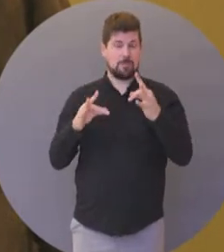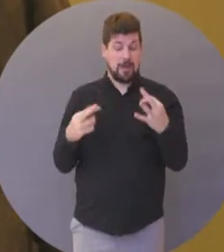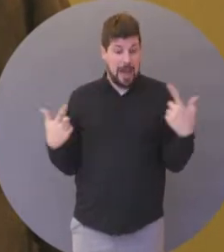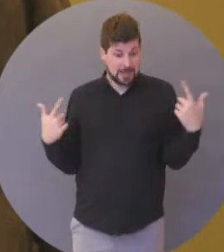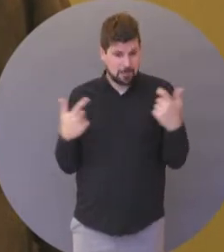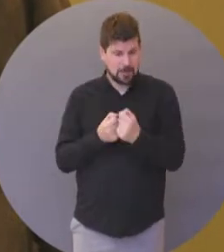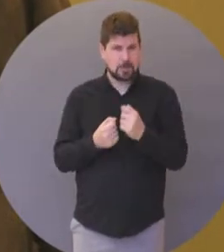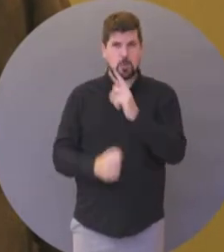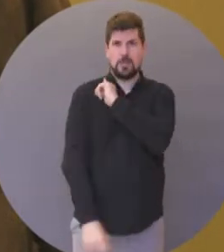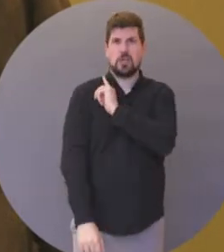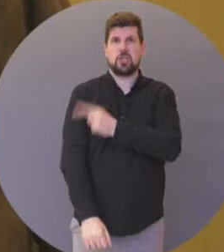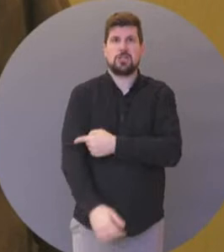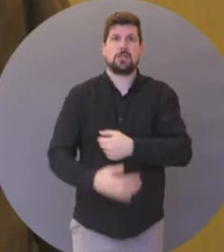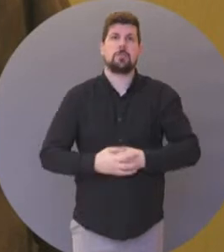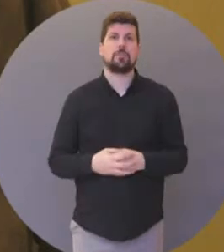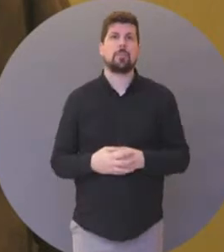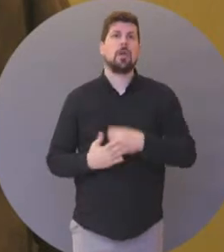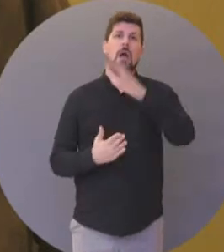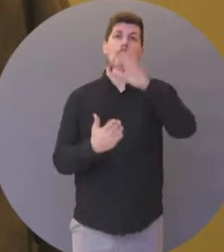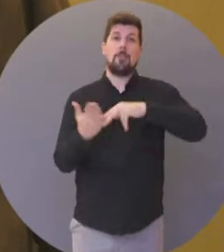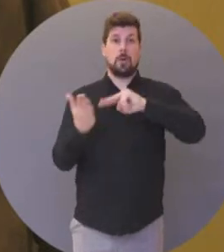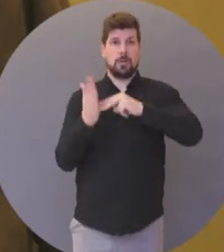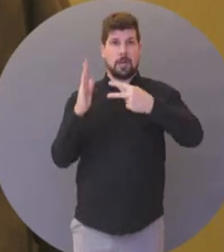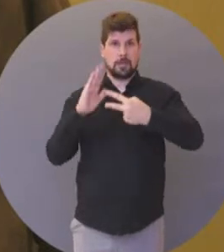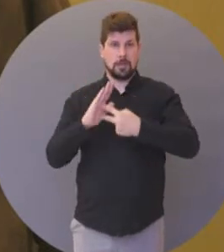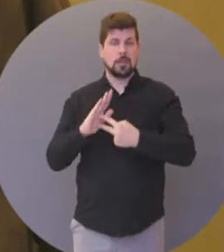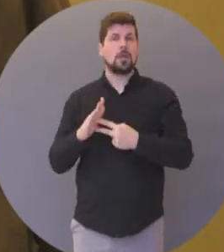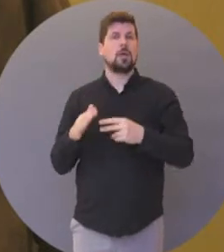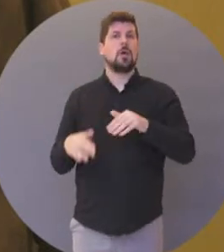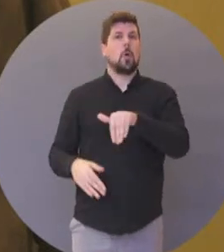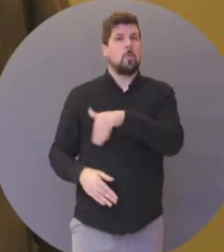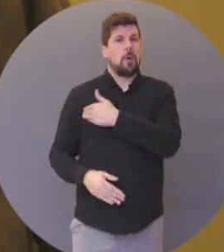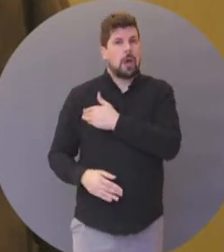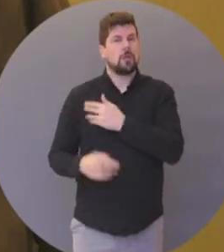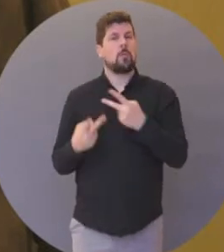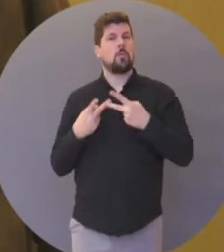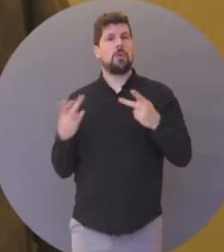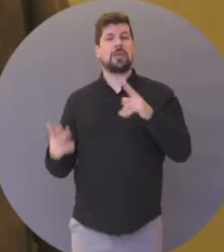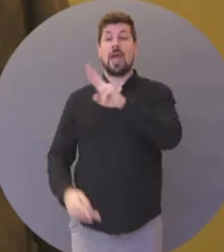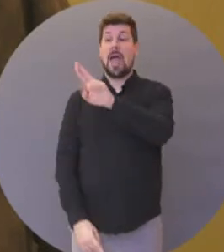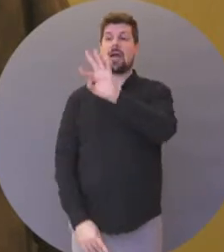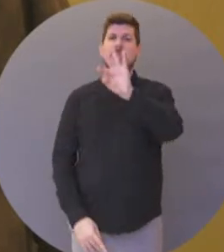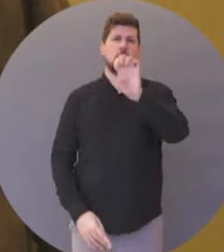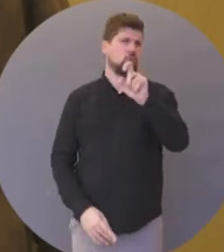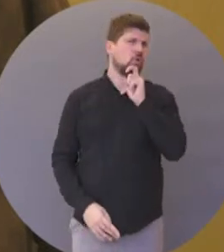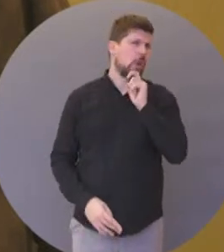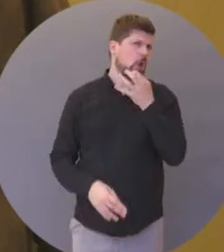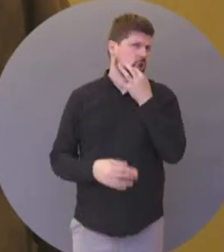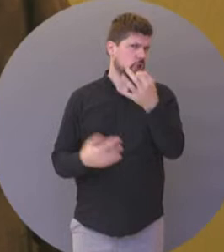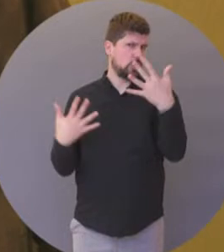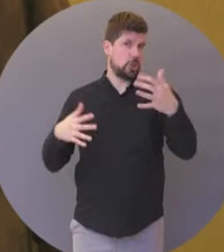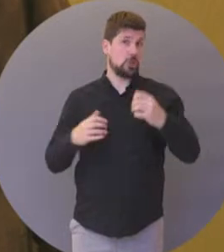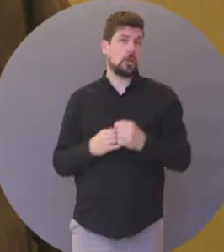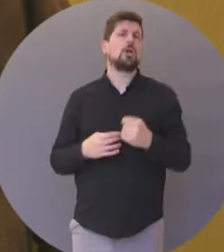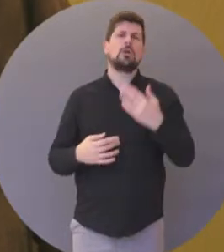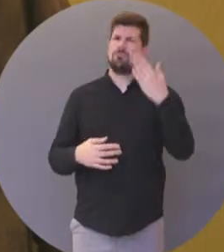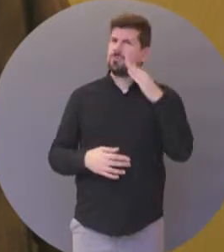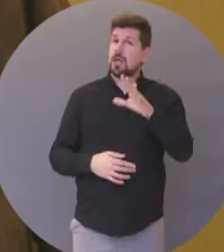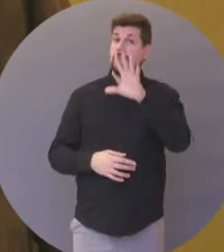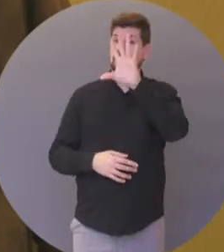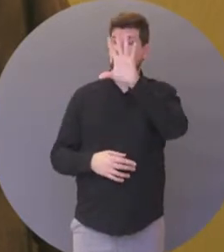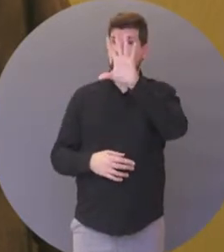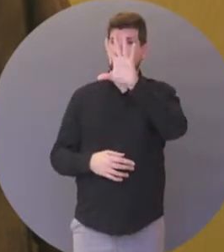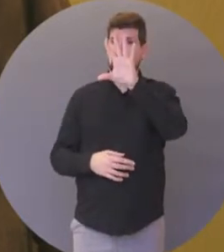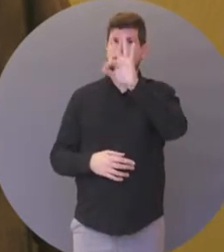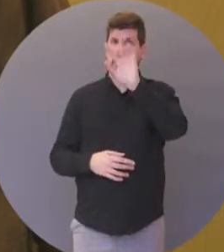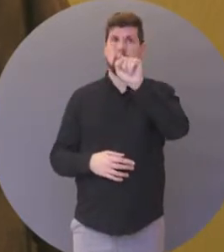technique de l'opérateur public RTE j'en ai parlé tout à l'heure dont d'ailleurs je rappelle qui est détenu à 50,1%